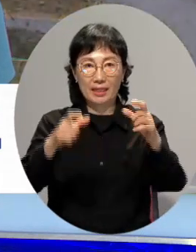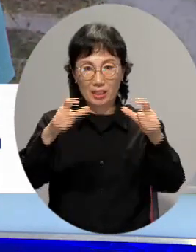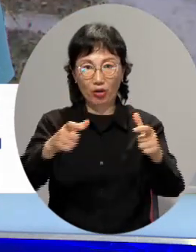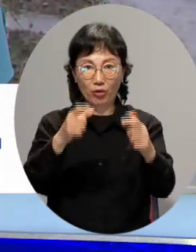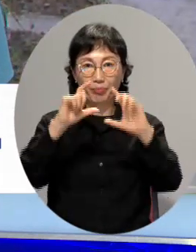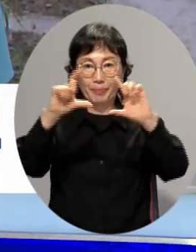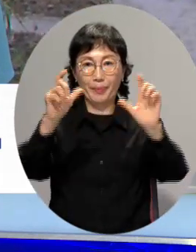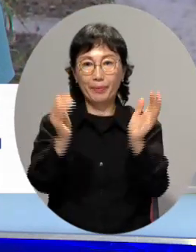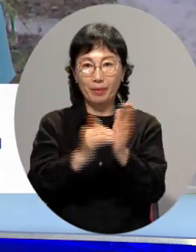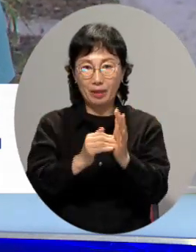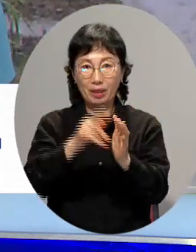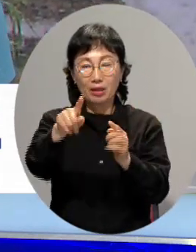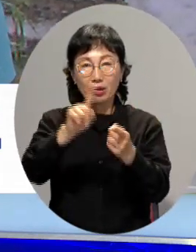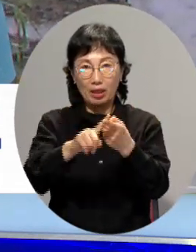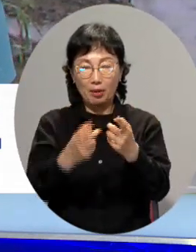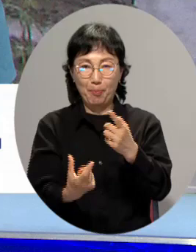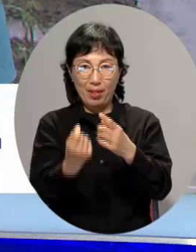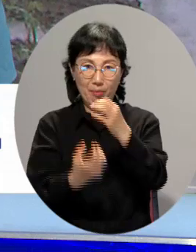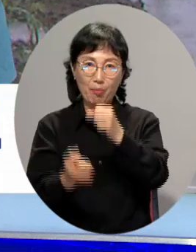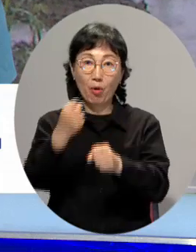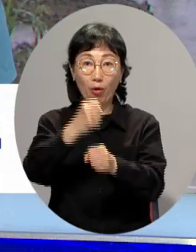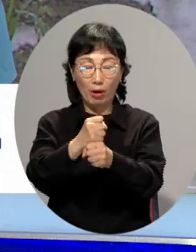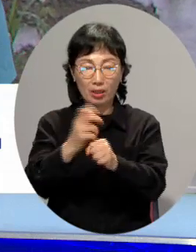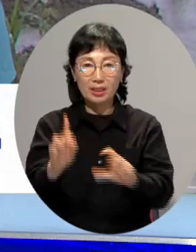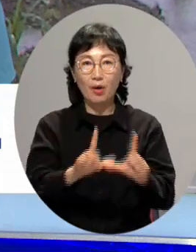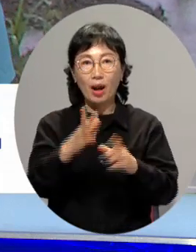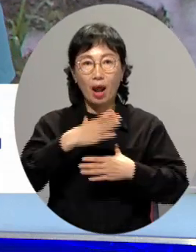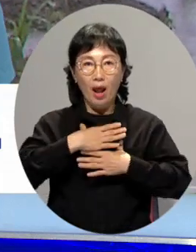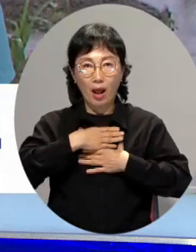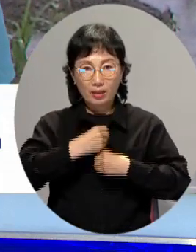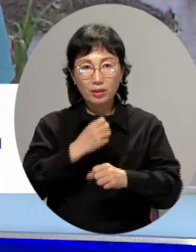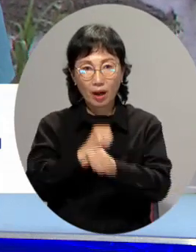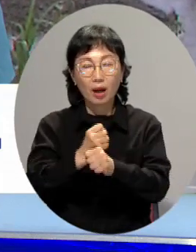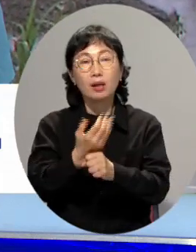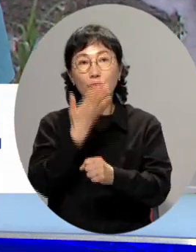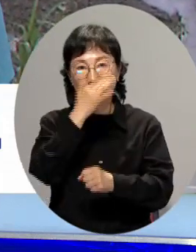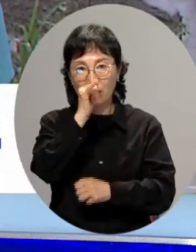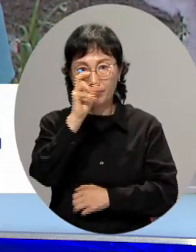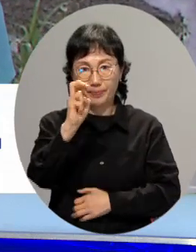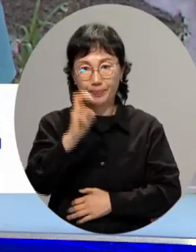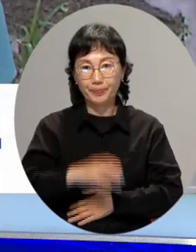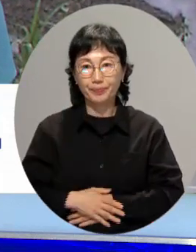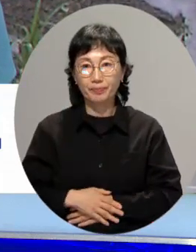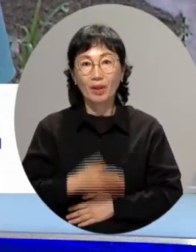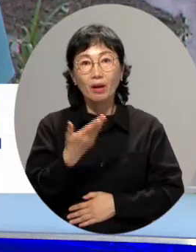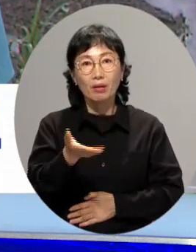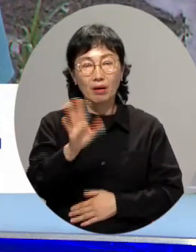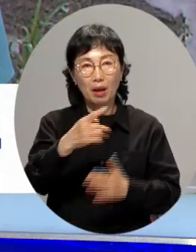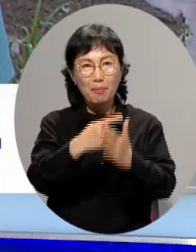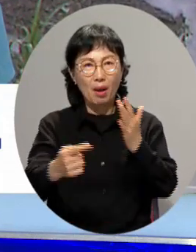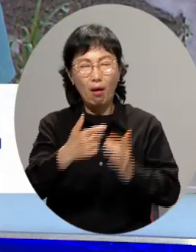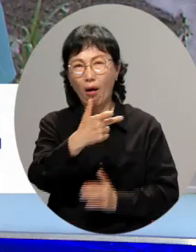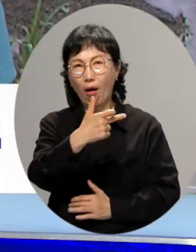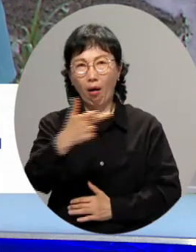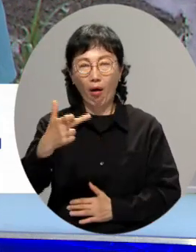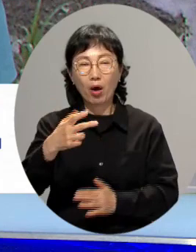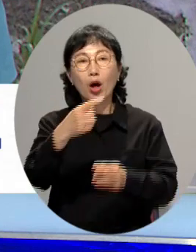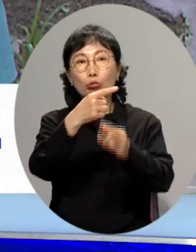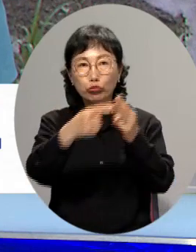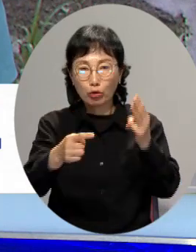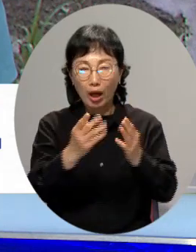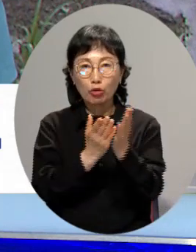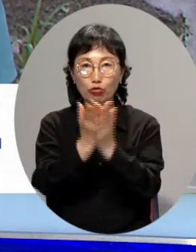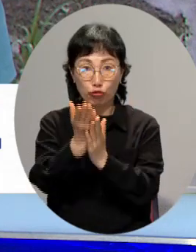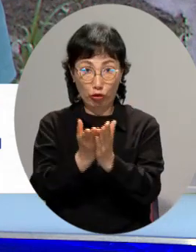재해 지역은 신속한 복구와 생활 안정이 가능해질 것으로 기대됩니다. 하지만 피해가 만만치 않은 부안과